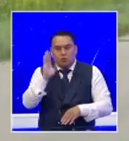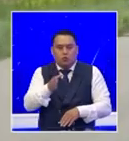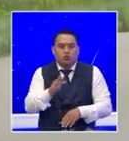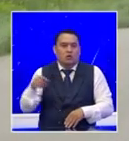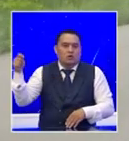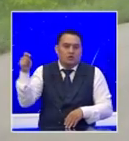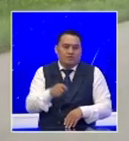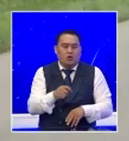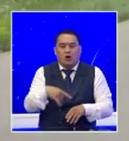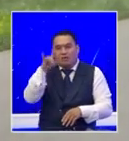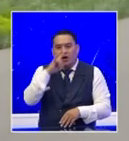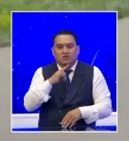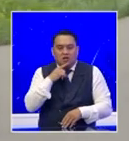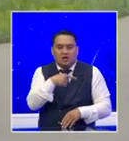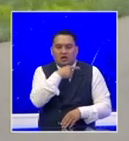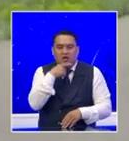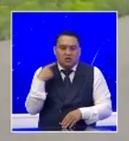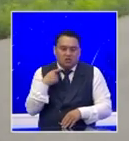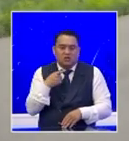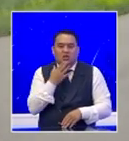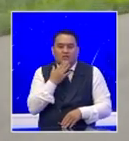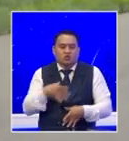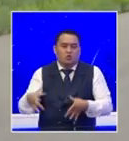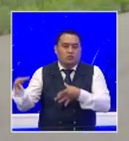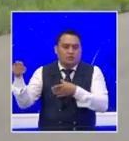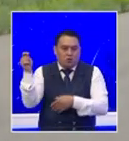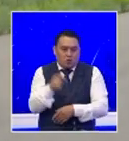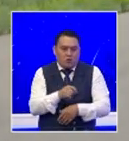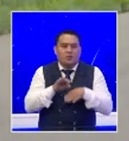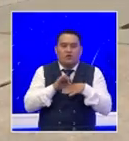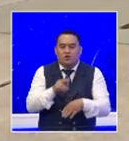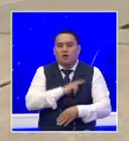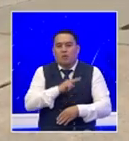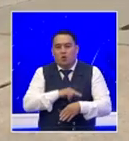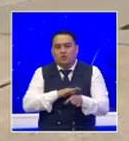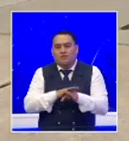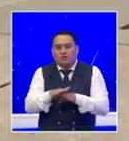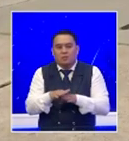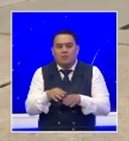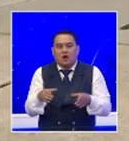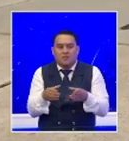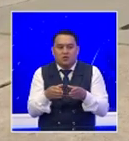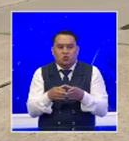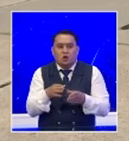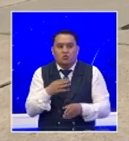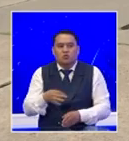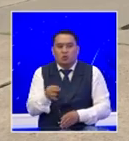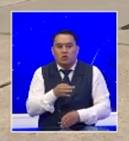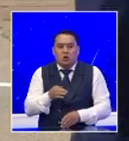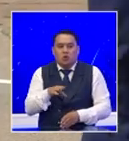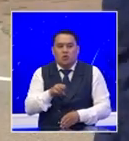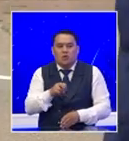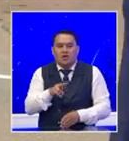прилетать рейсы не только из Казахстана, но и из-за рубежа. Качество проводимых работ оценил президент авиакомпании ЖТСУ